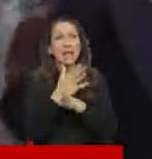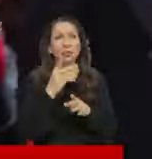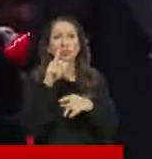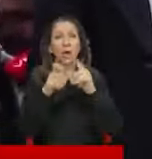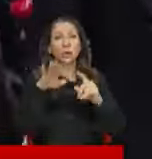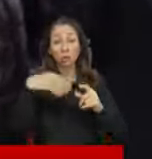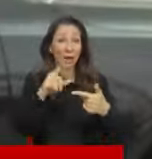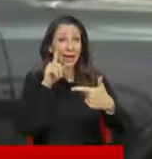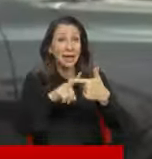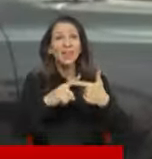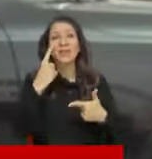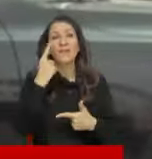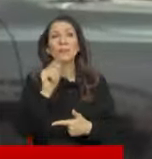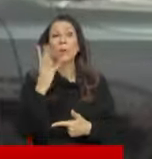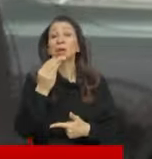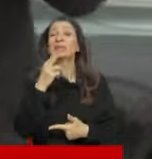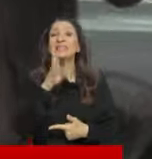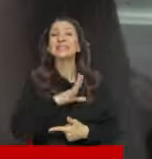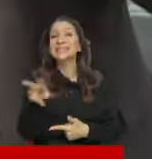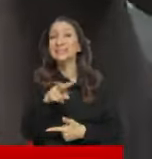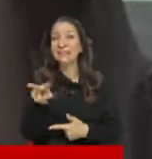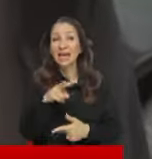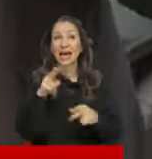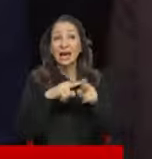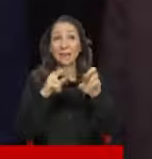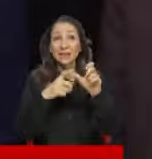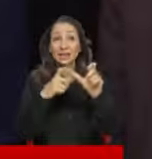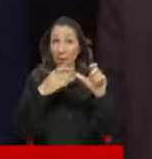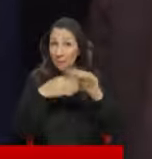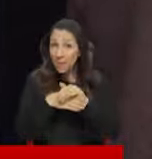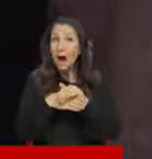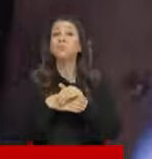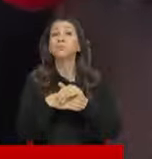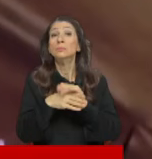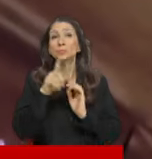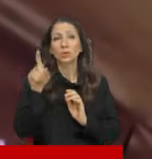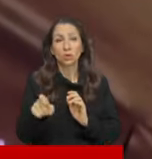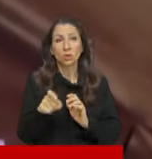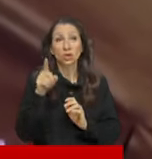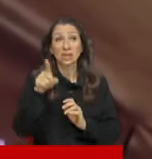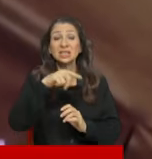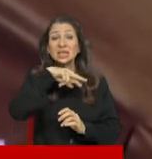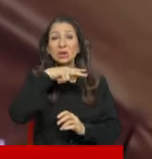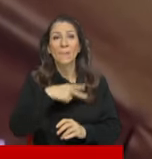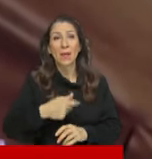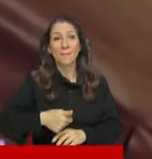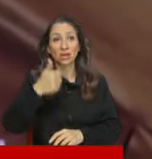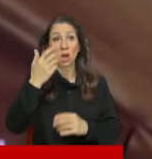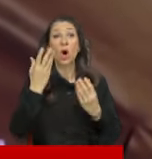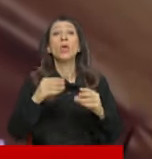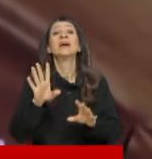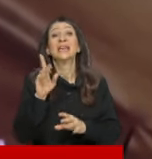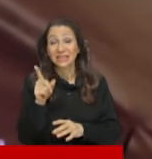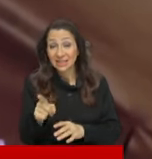ardından Bu kez devlet memuru olan çocuklarının KPSS'ye girip girmediğini sordu Mansur Yavaş siz keçören belediye başkanı